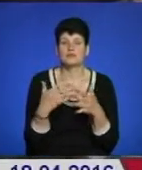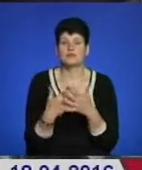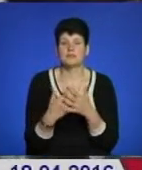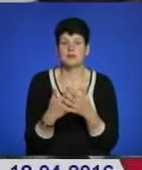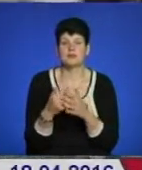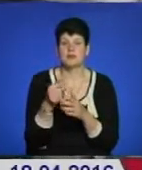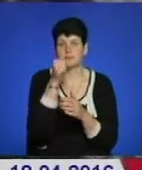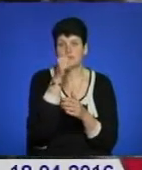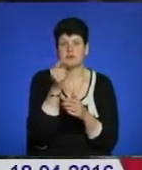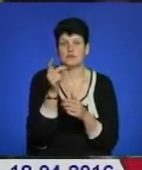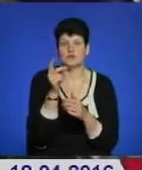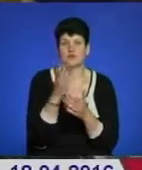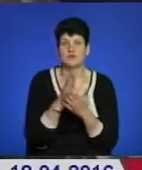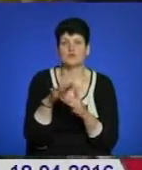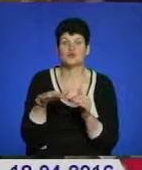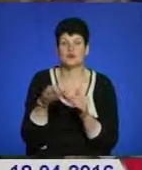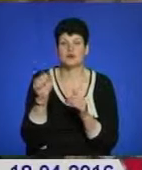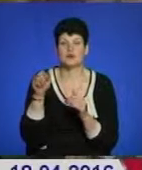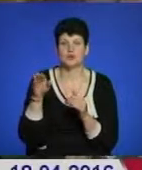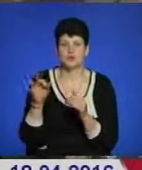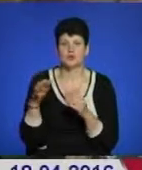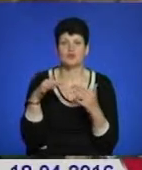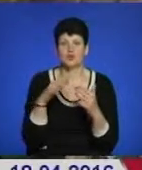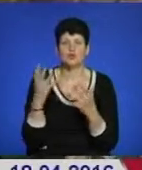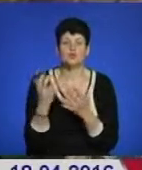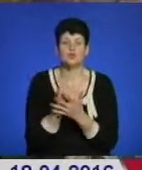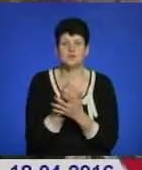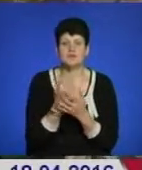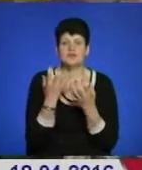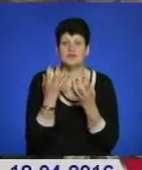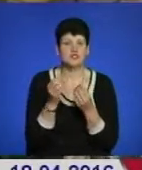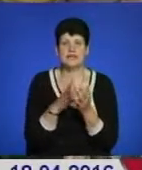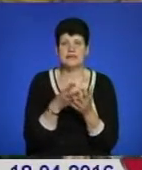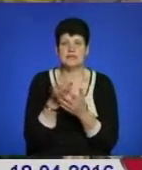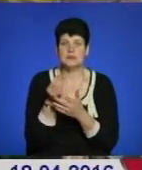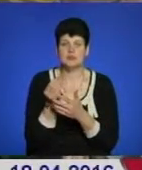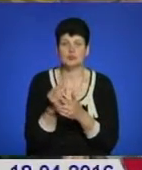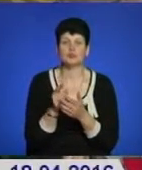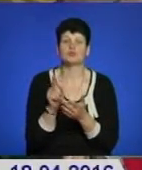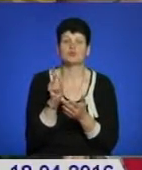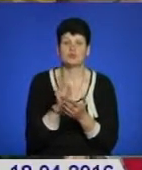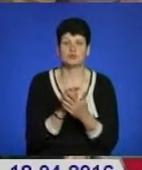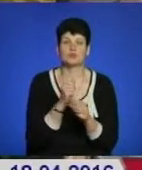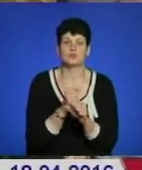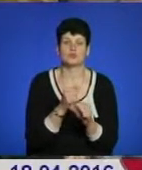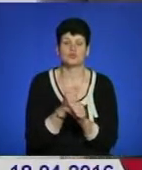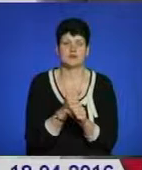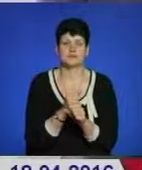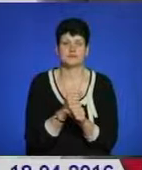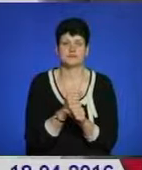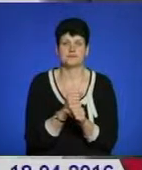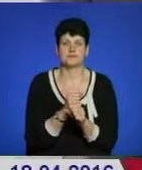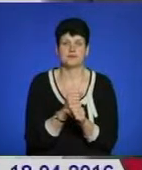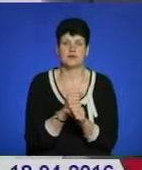місяця півтора воює в зоні АТО, воює успішно, але він ще досі не проплачений, тому мусимо працювати. Чи